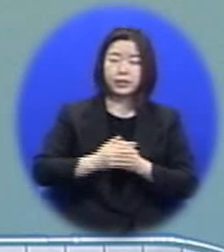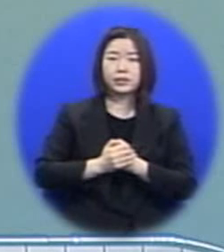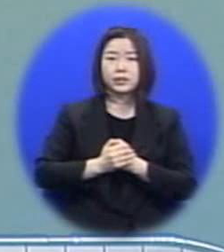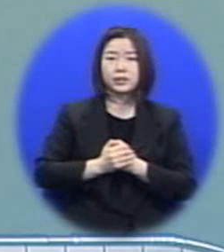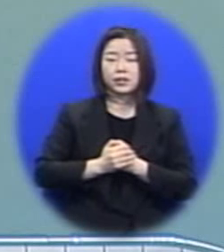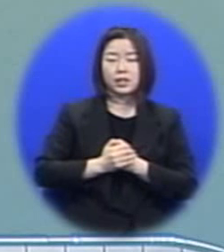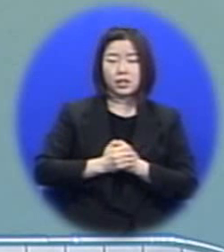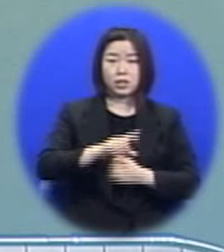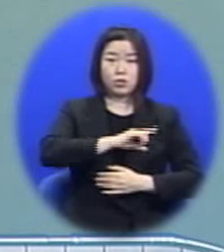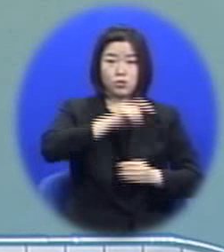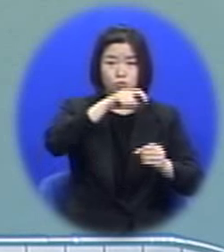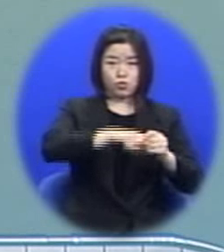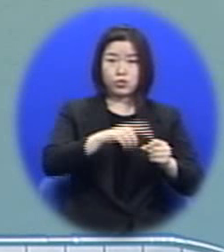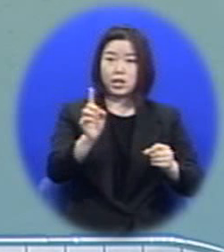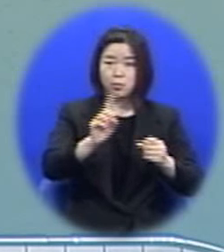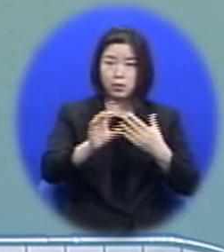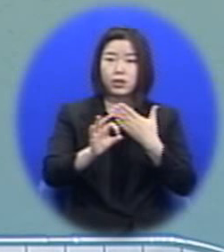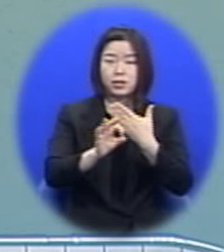이런 주제를 정했어요.